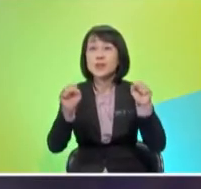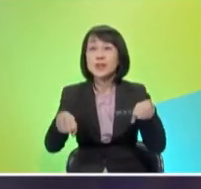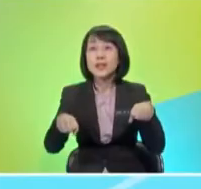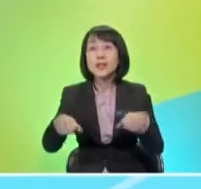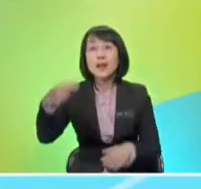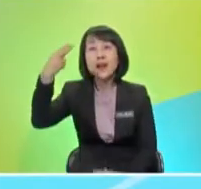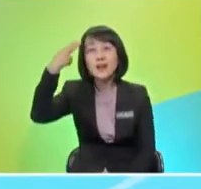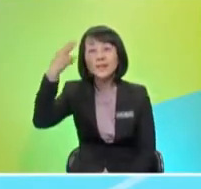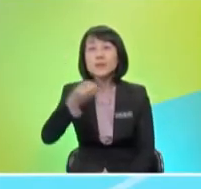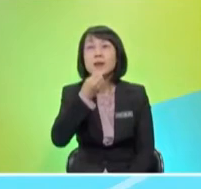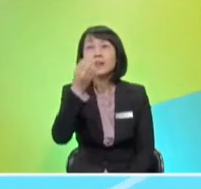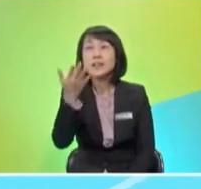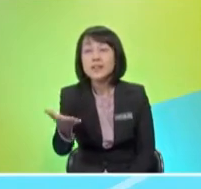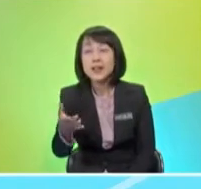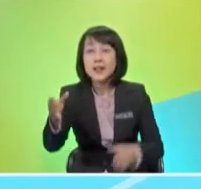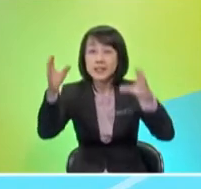Bagito Cikgu